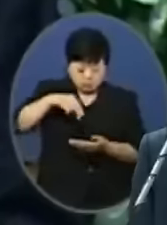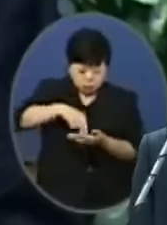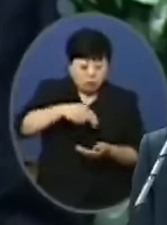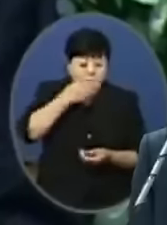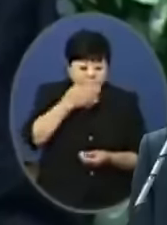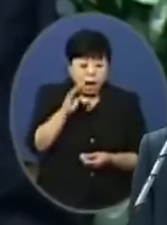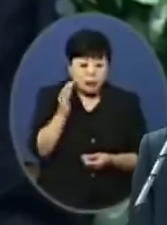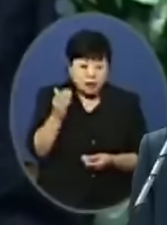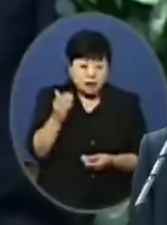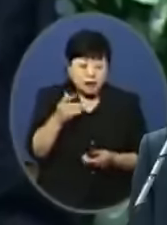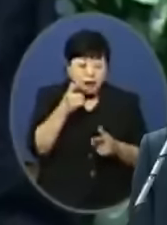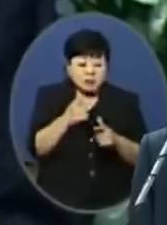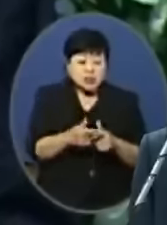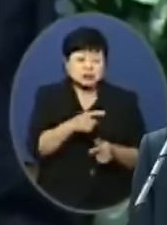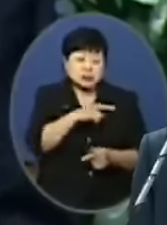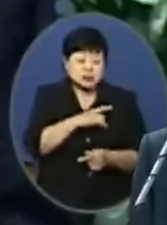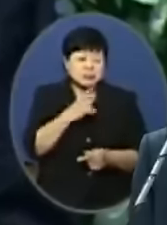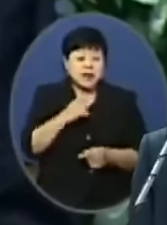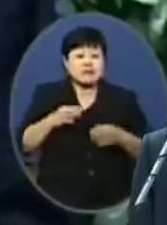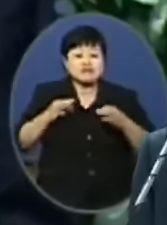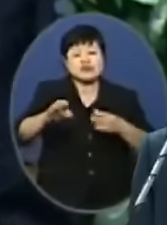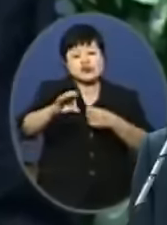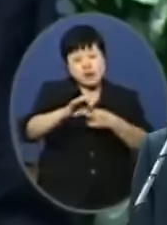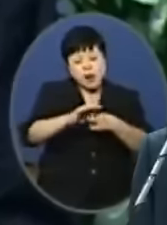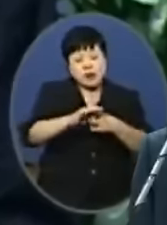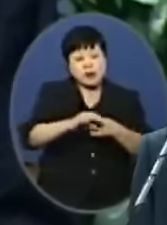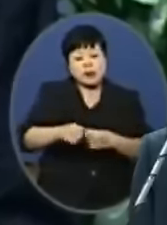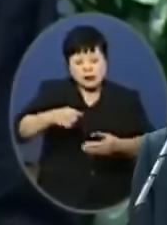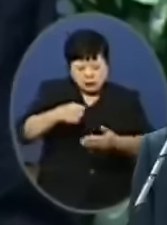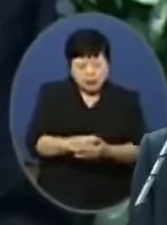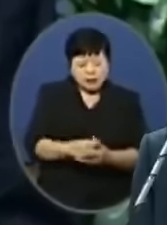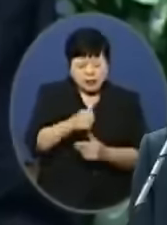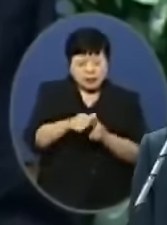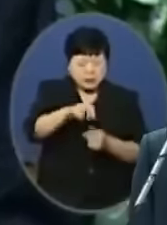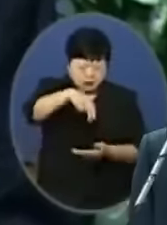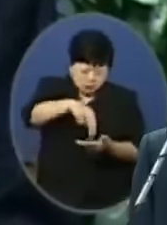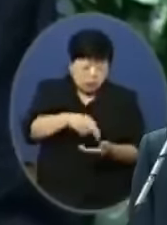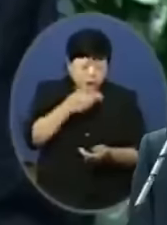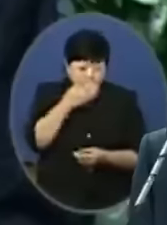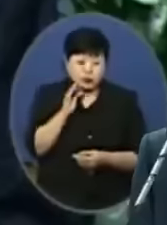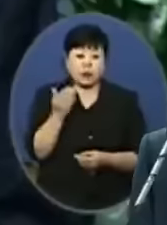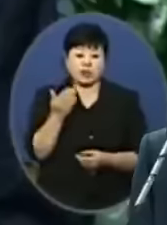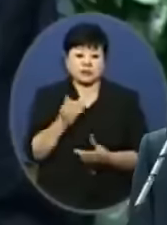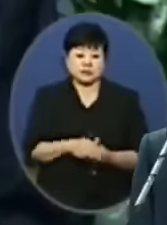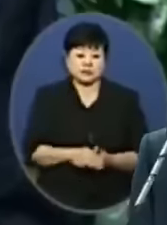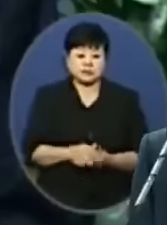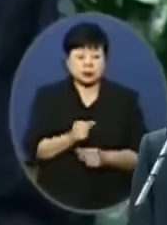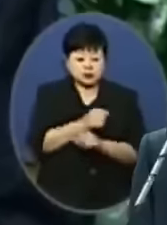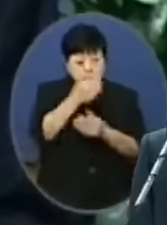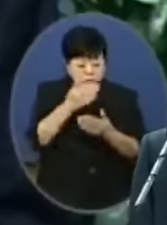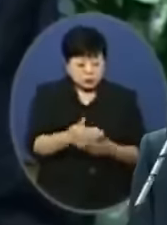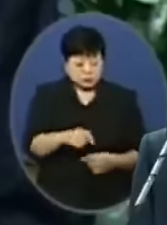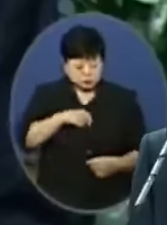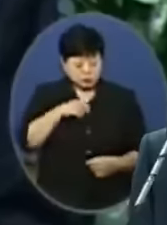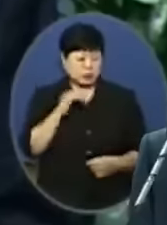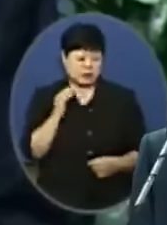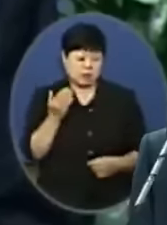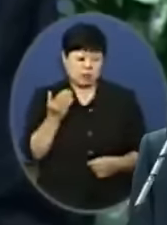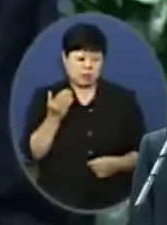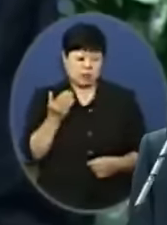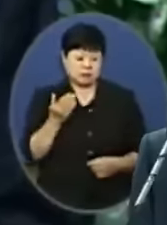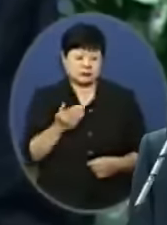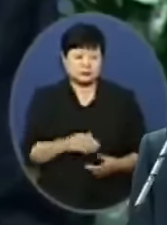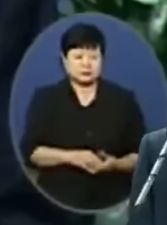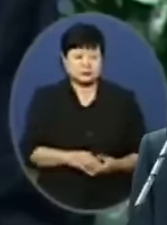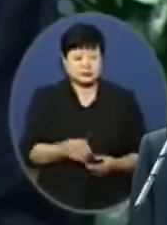있다. 그러므로 예수 이름만 부르면 여러분 담대하게 하나님 앞에 설 수 있는 것입니다. 용서받고 이롭게